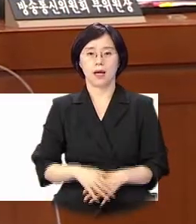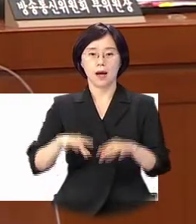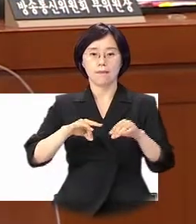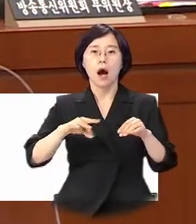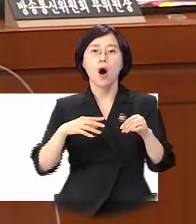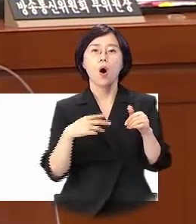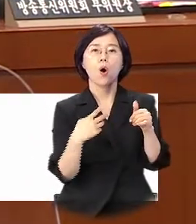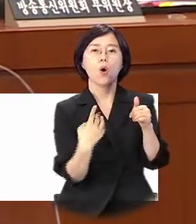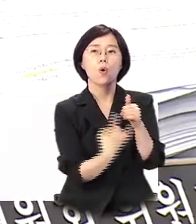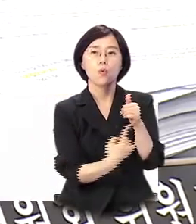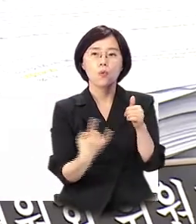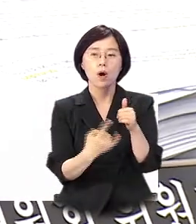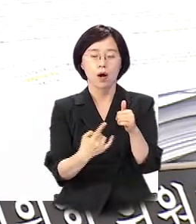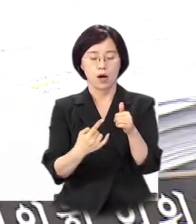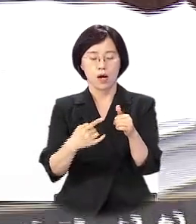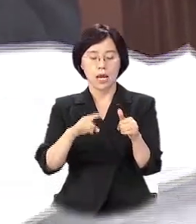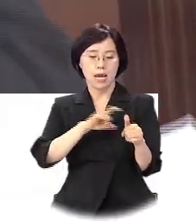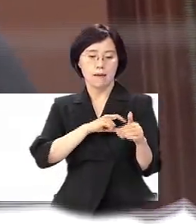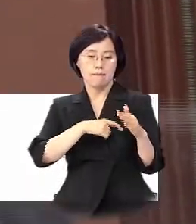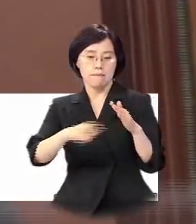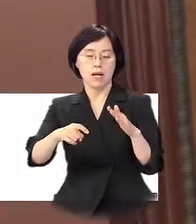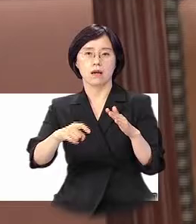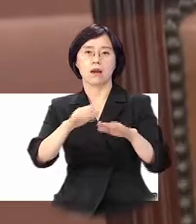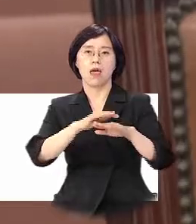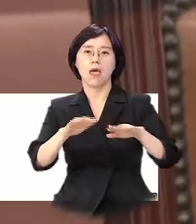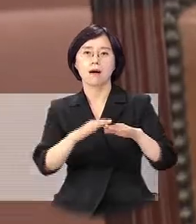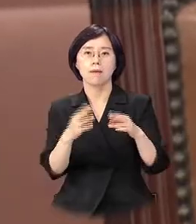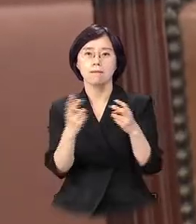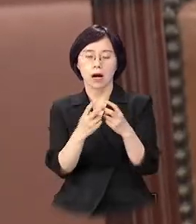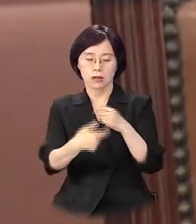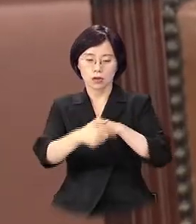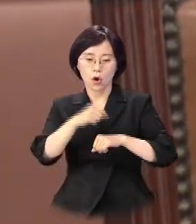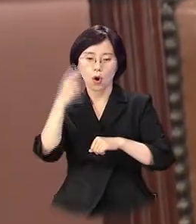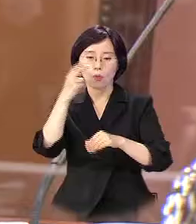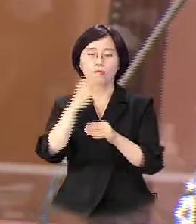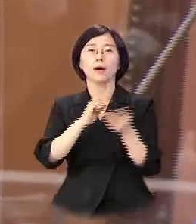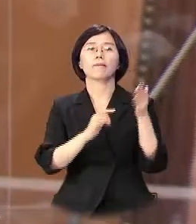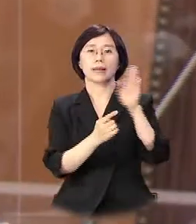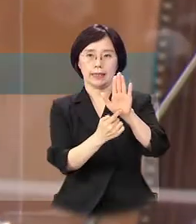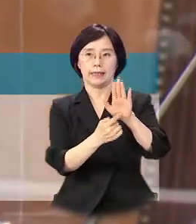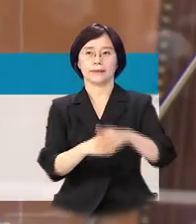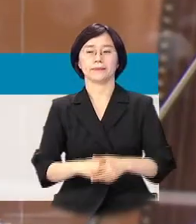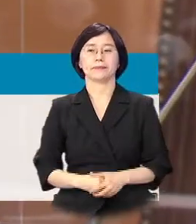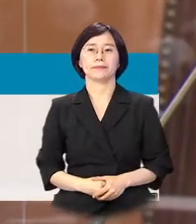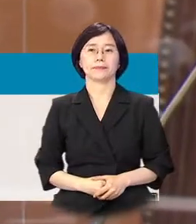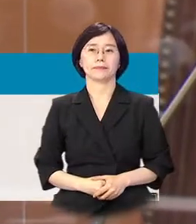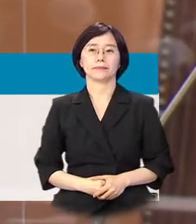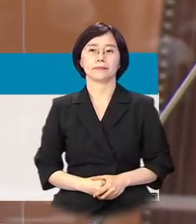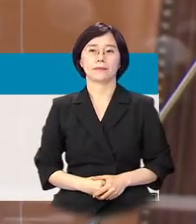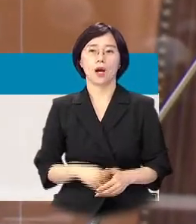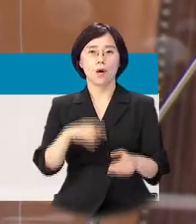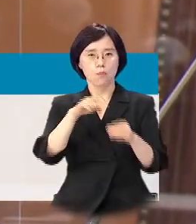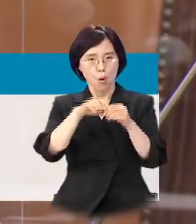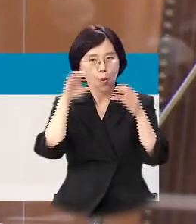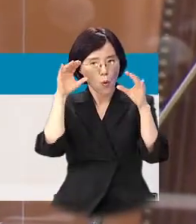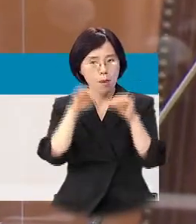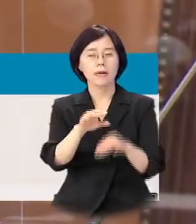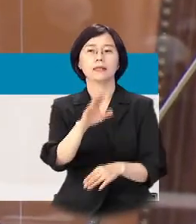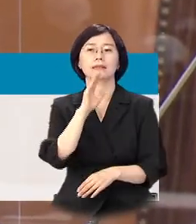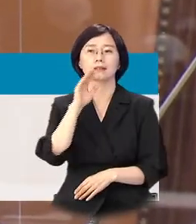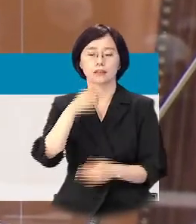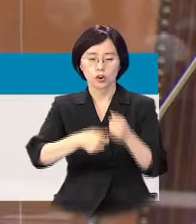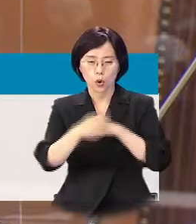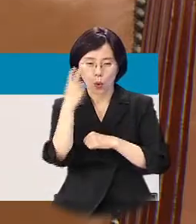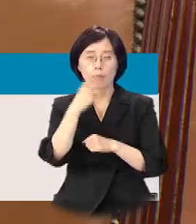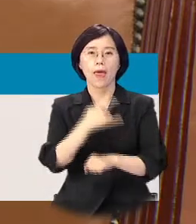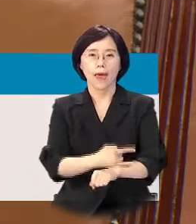방통위는 명의도용 피해 보상에 대한 구체적인 방안 마련을 적극적으로 검토하겠다고 답변했습니다. 예, 뭐 취지 공감하고요. 적극적으로